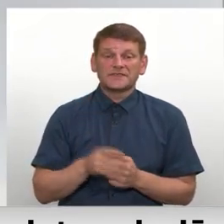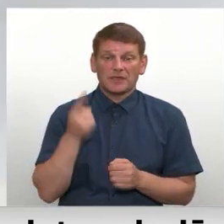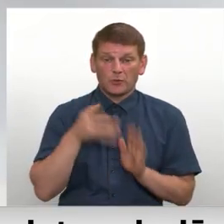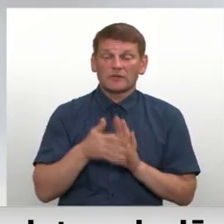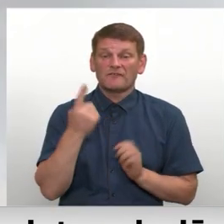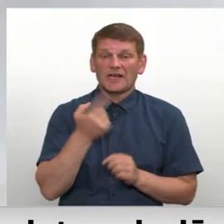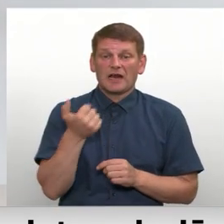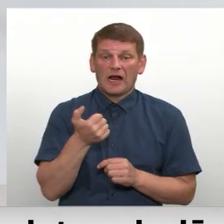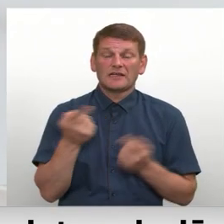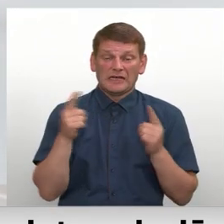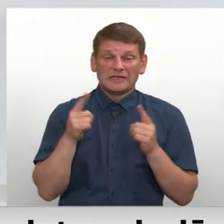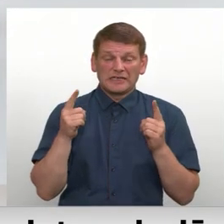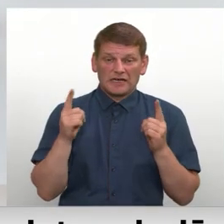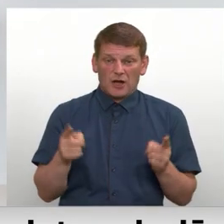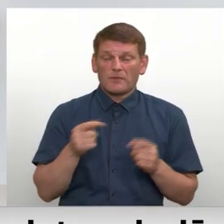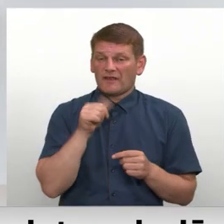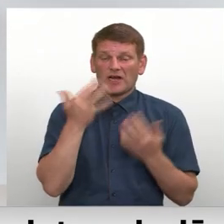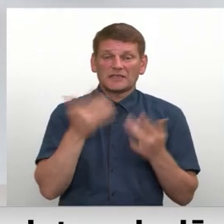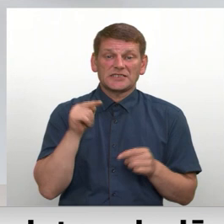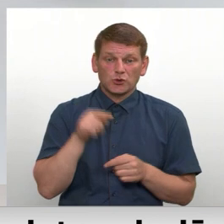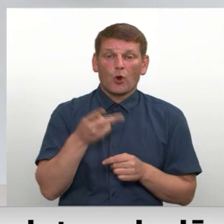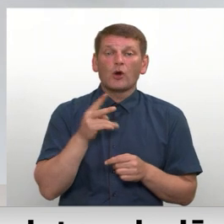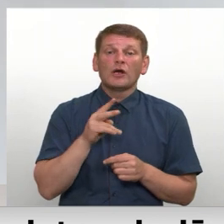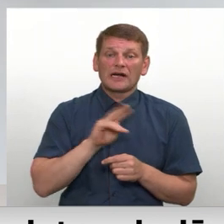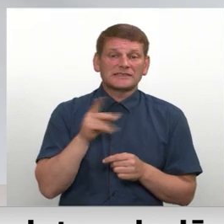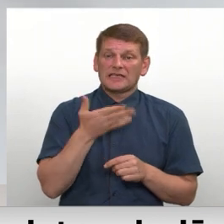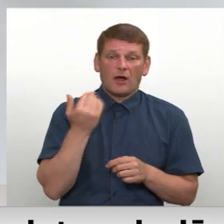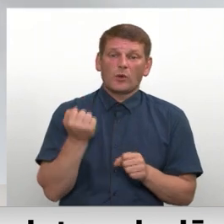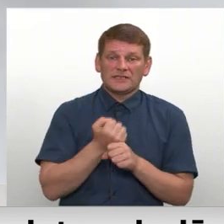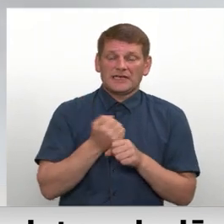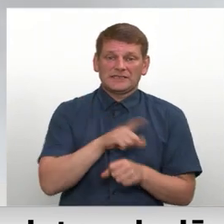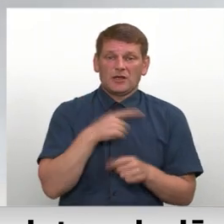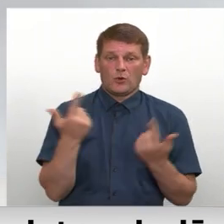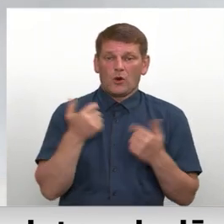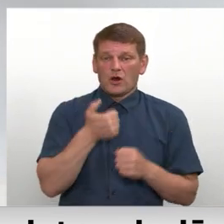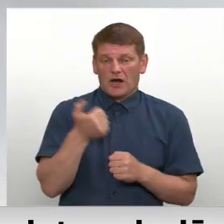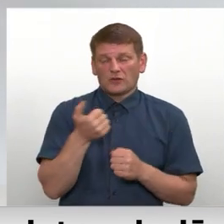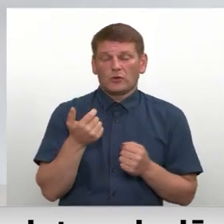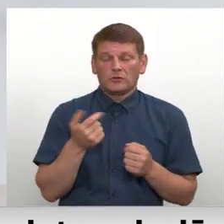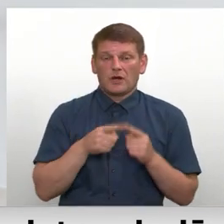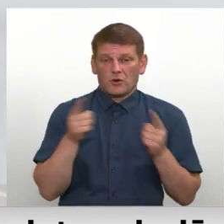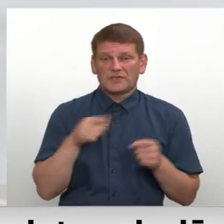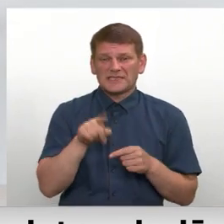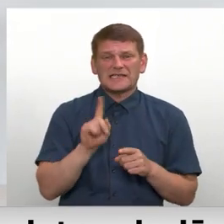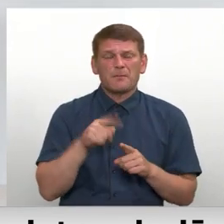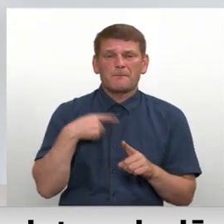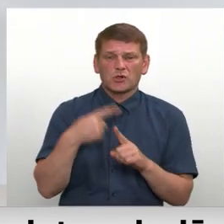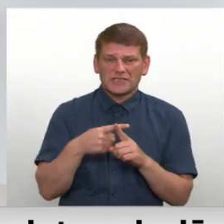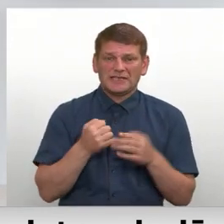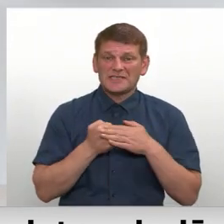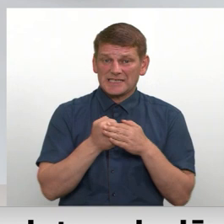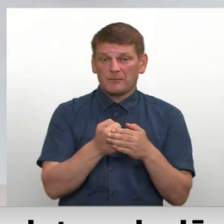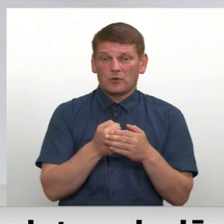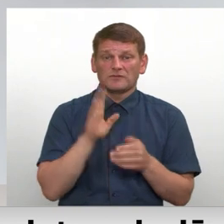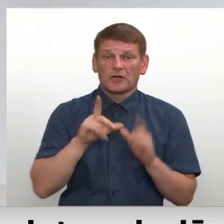gada garumā nevar atrisināt to, kas nav izdarījis cik gadu garumā. Ja? Tā kā, bet es domāju, ka tas ir tāds pozitīvs stimuls